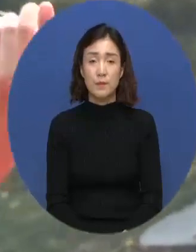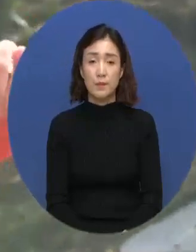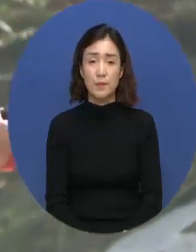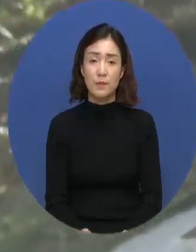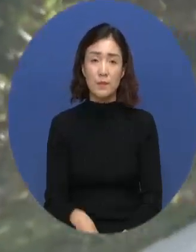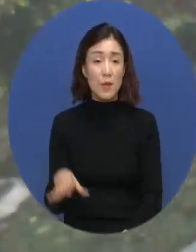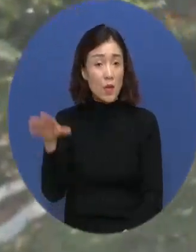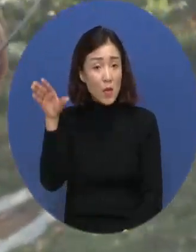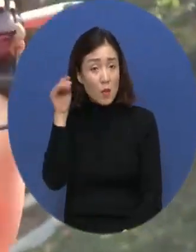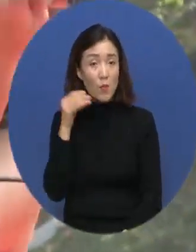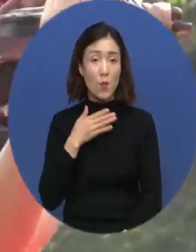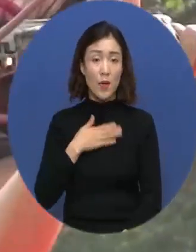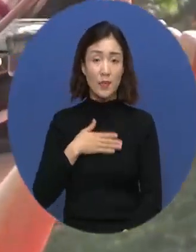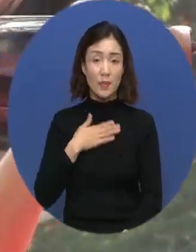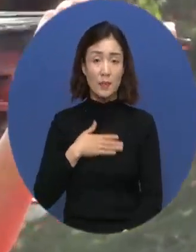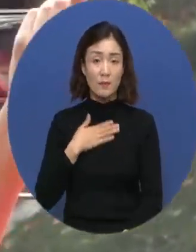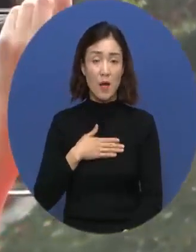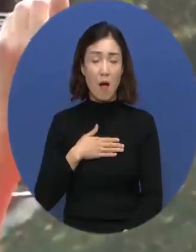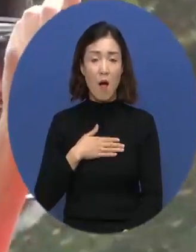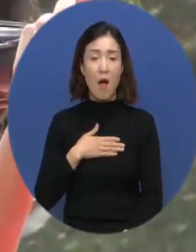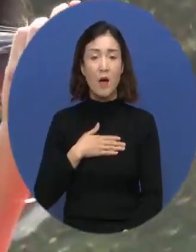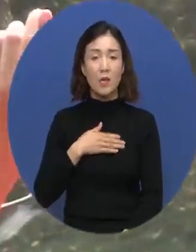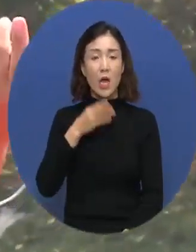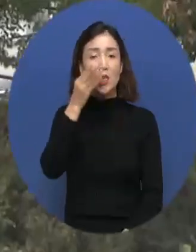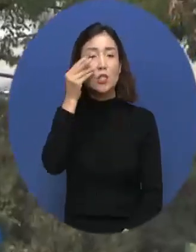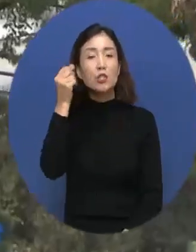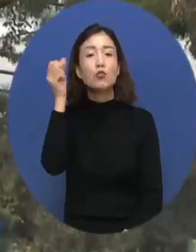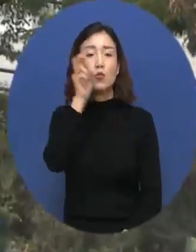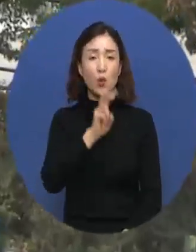들어보시면 아시겠지만 역시 익숙한 노래입니다.